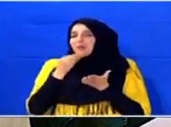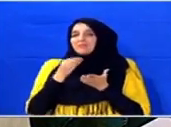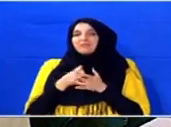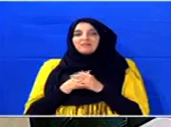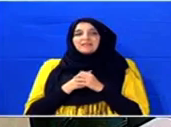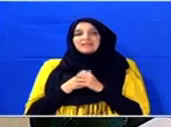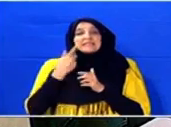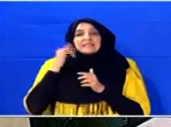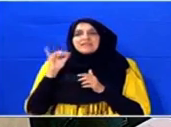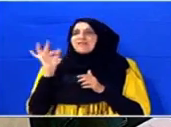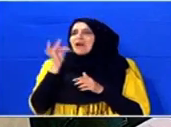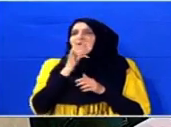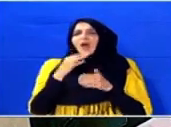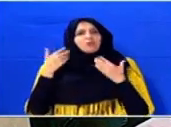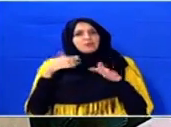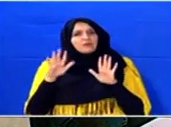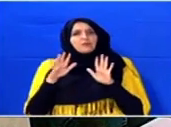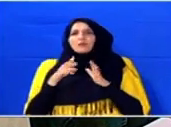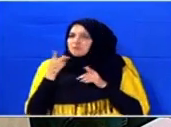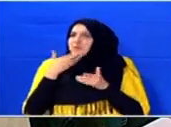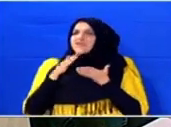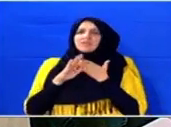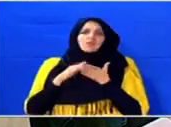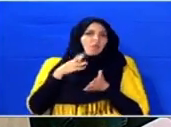اذا سمحوا لك خوتك اللي ورثه بركه